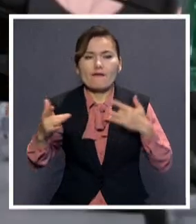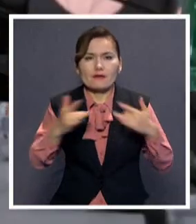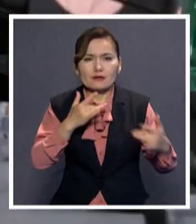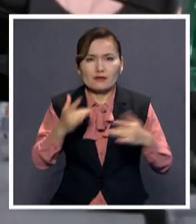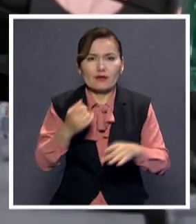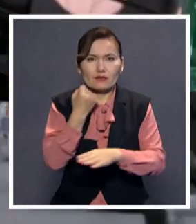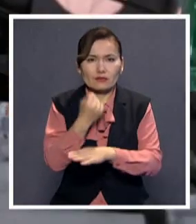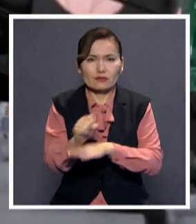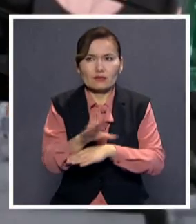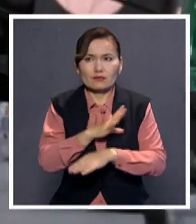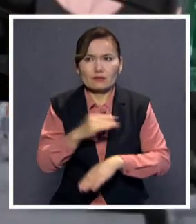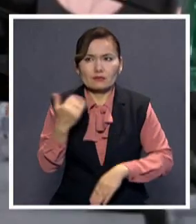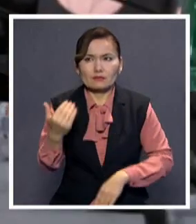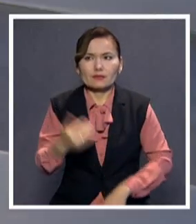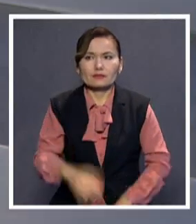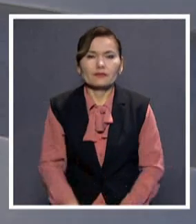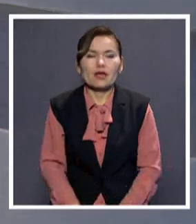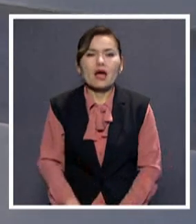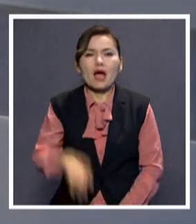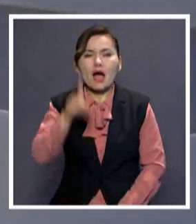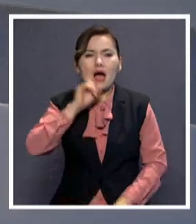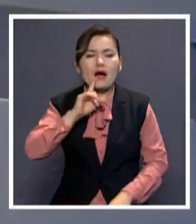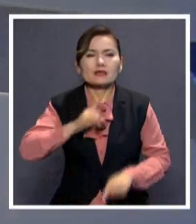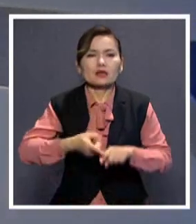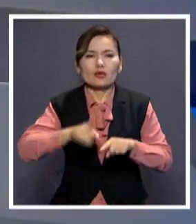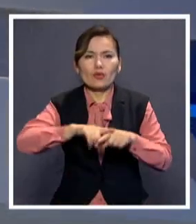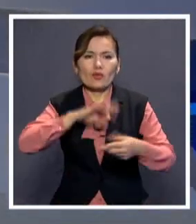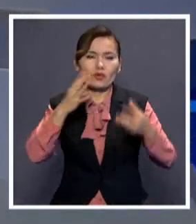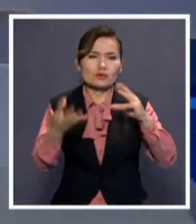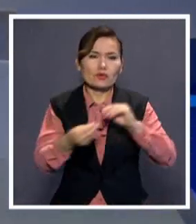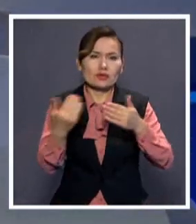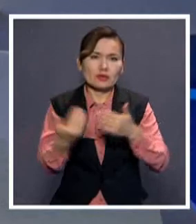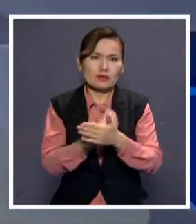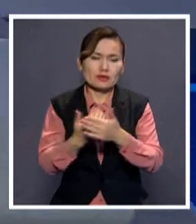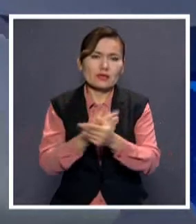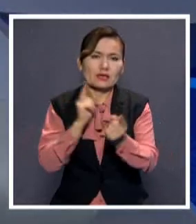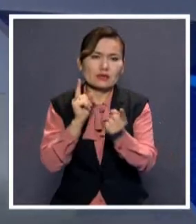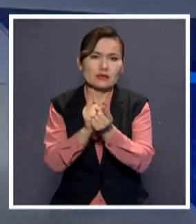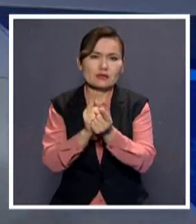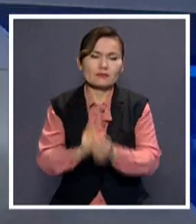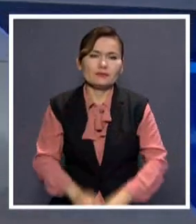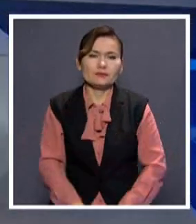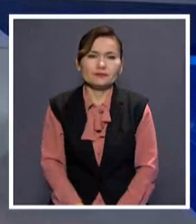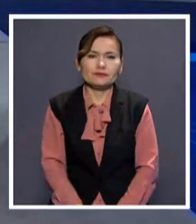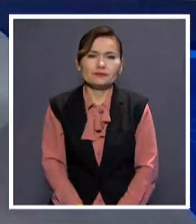Назарларыңызға рахмет, ертең жаңалық күтіңіздер.